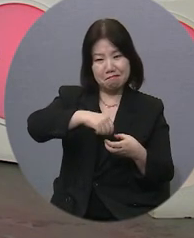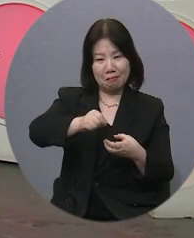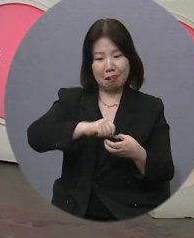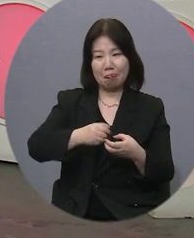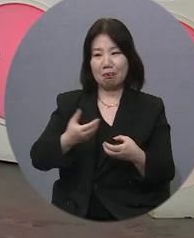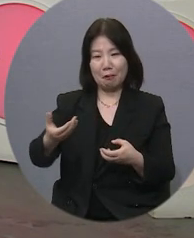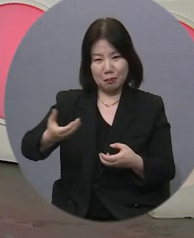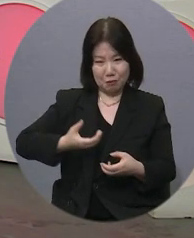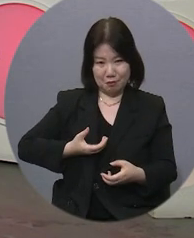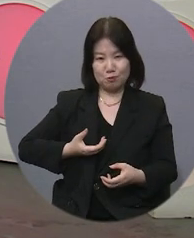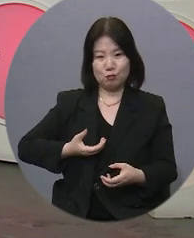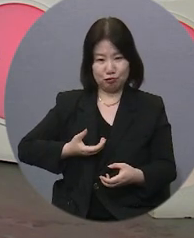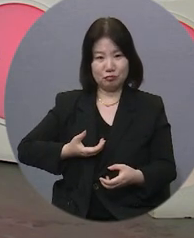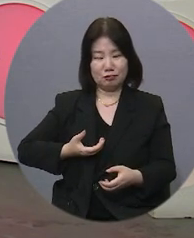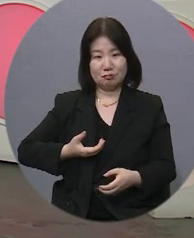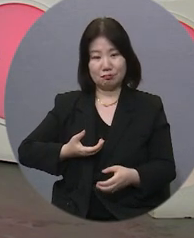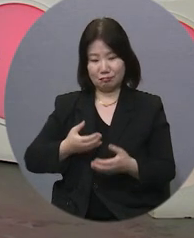퍼습니다.